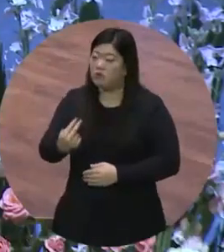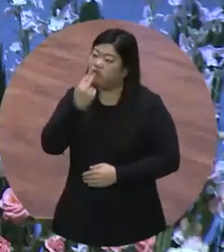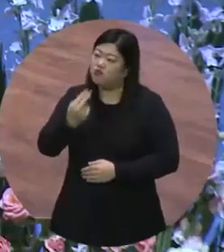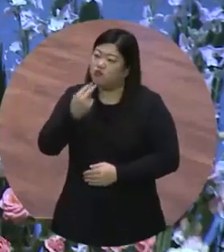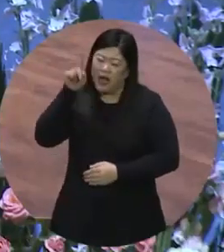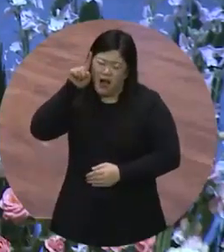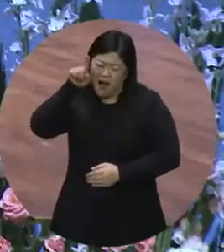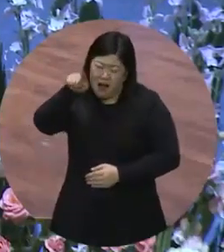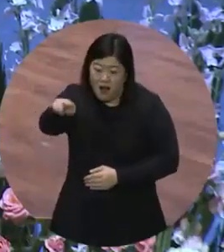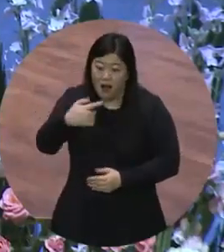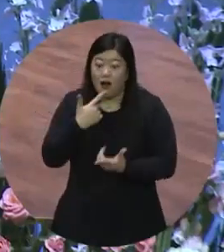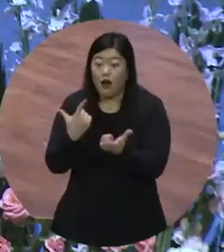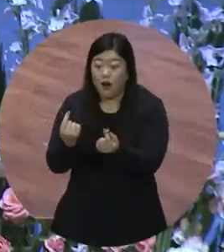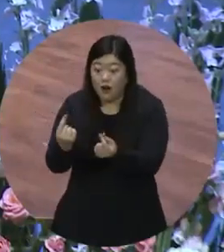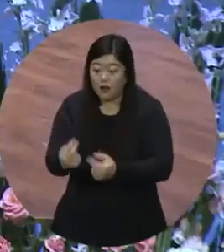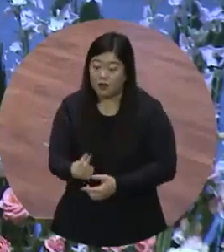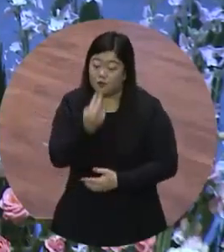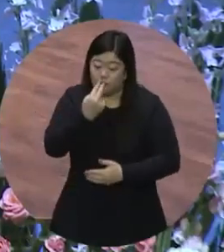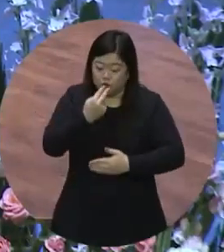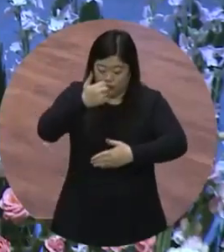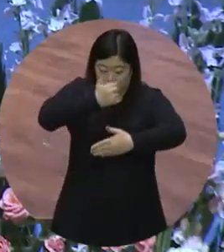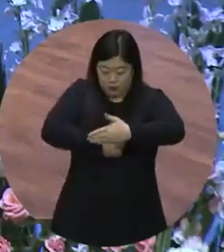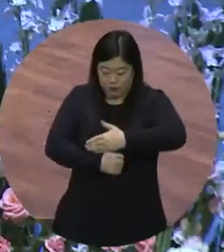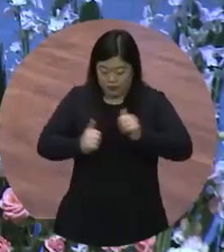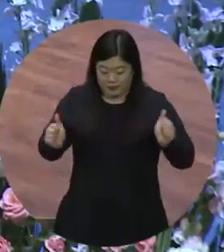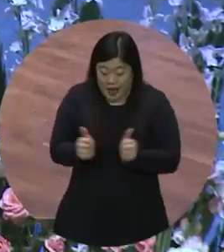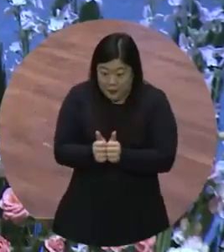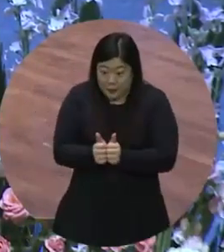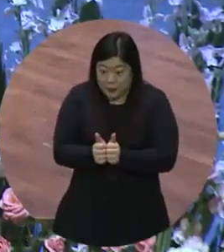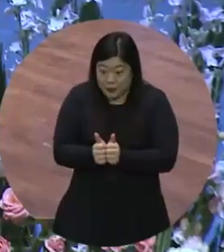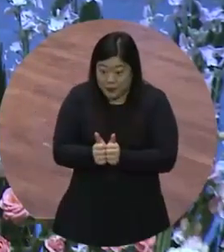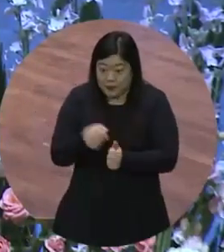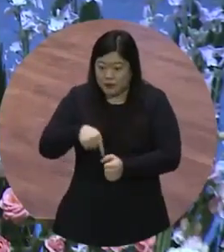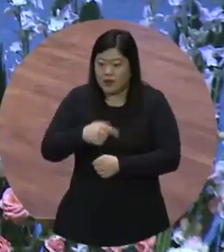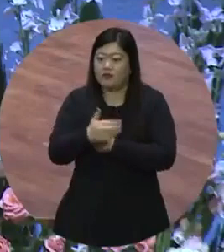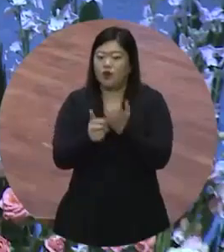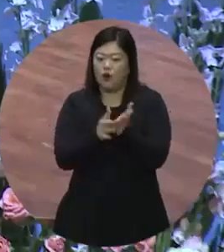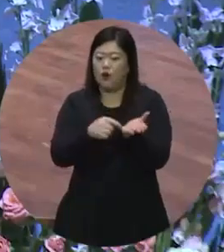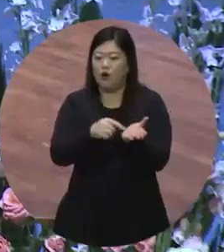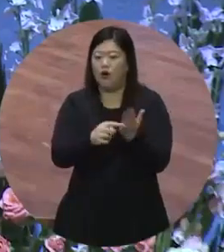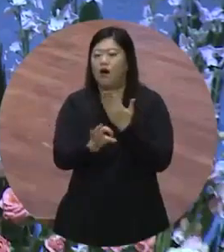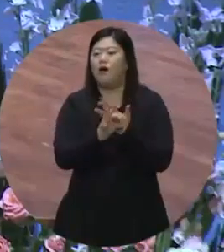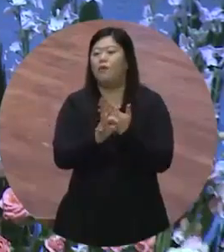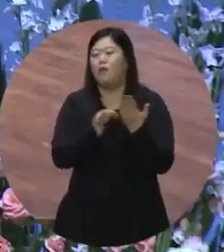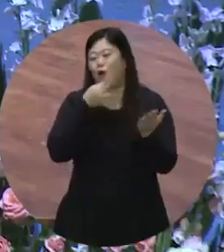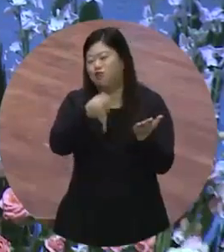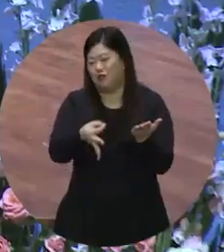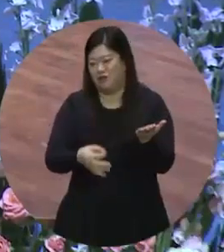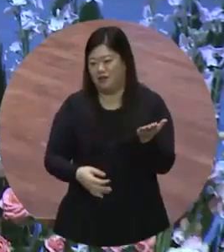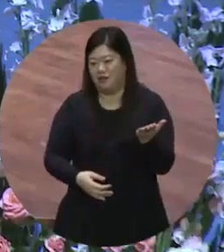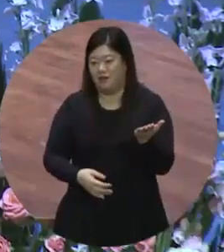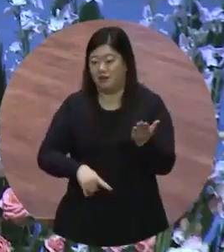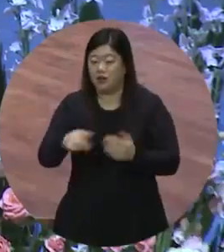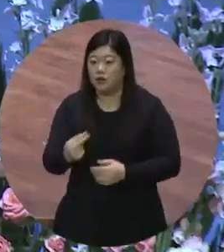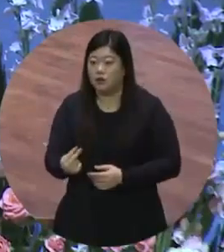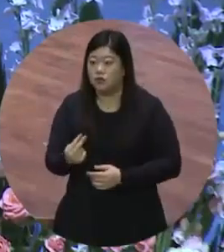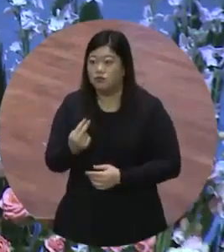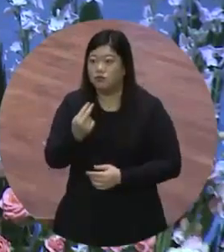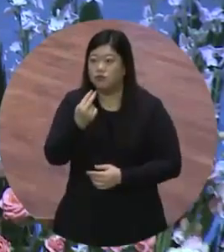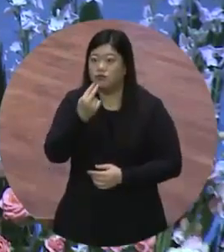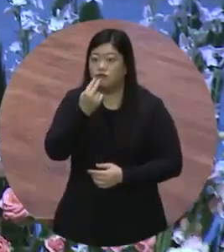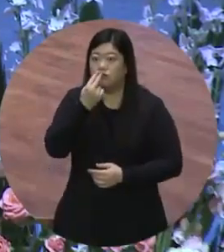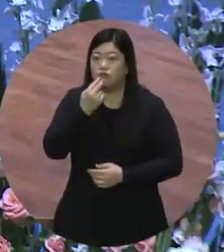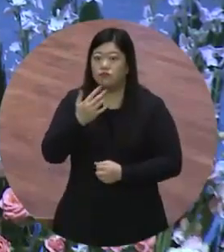것을 표현한 거예요. 영적인 이 하나님의 사람은 여러분 막 성령이 덜컹하고 들어온 게 아니라고요.